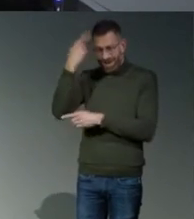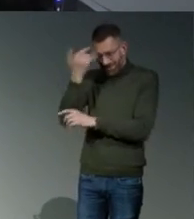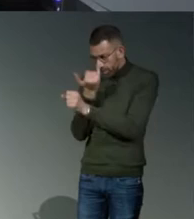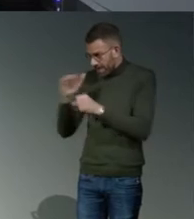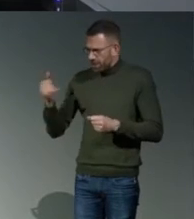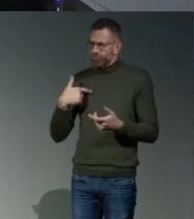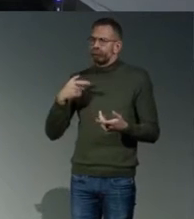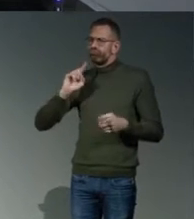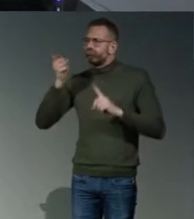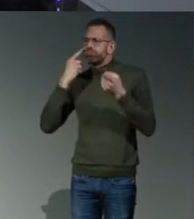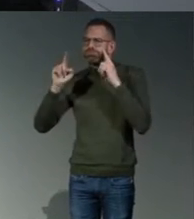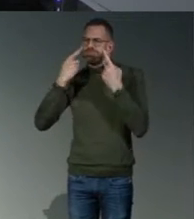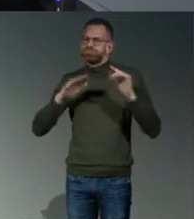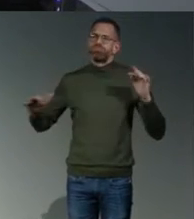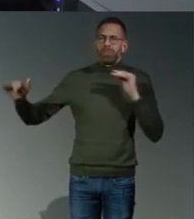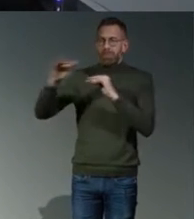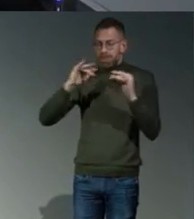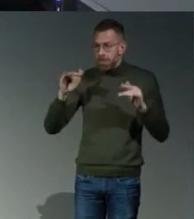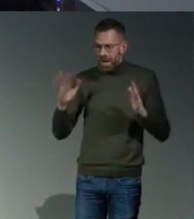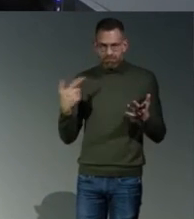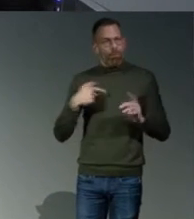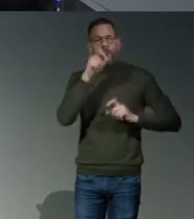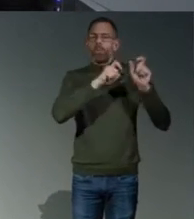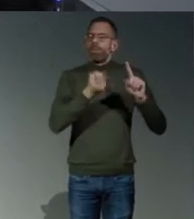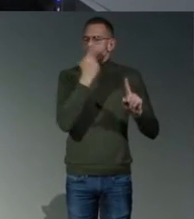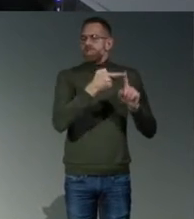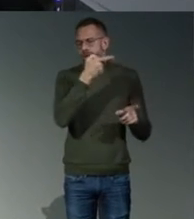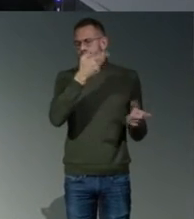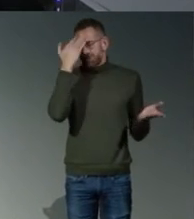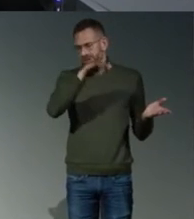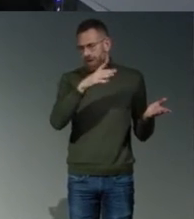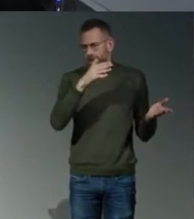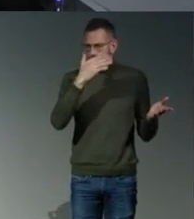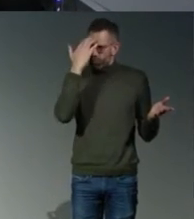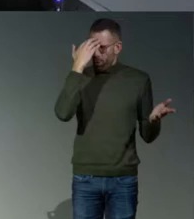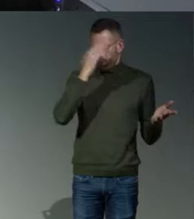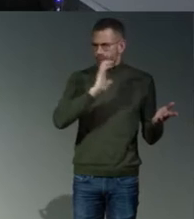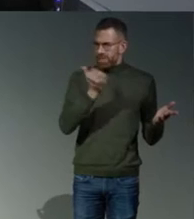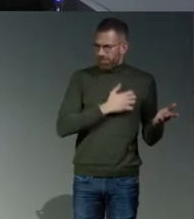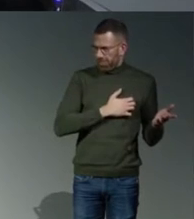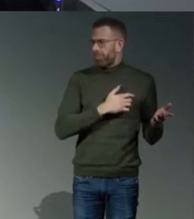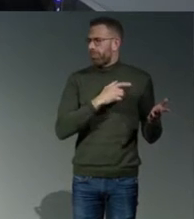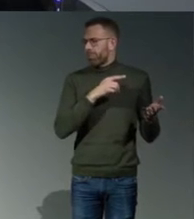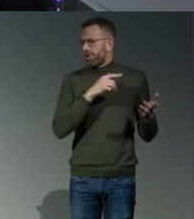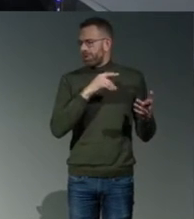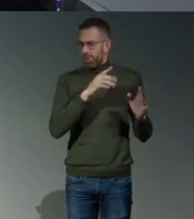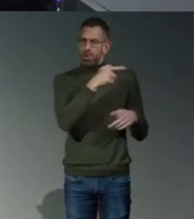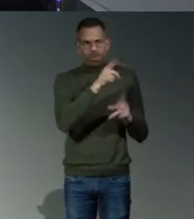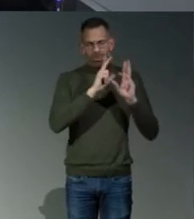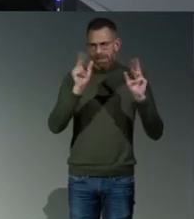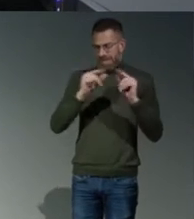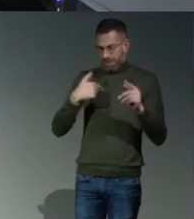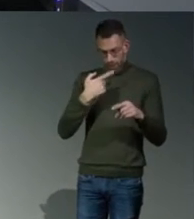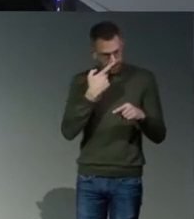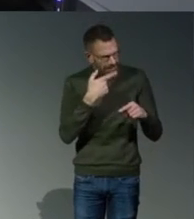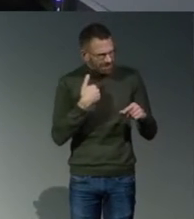tous parler. Les spécialistes connaissent ça par cœur, mais souvent, ils ou elles en parlent avec une certaine aridité, parce que c'est quand